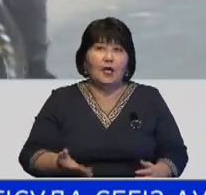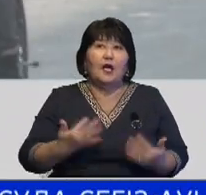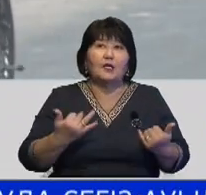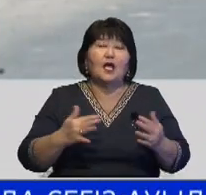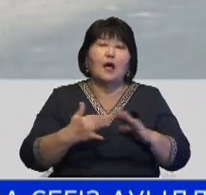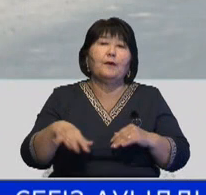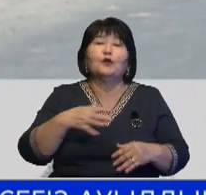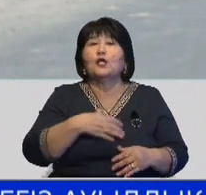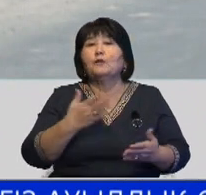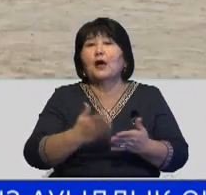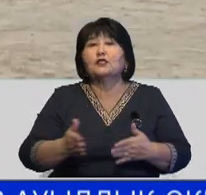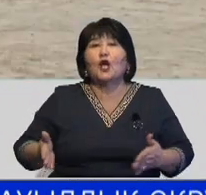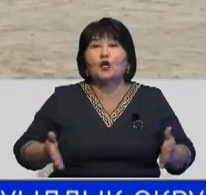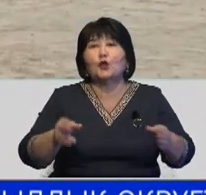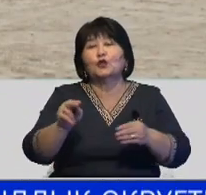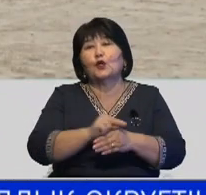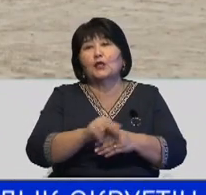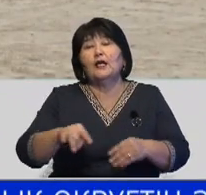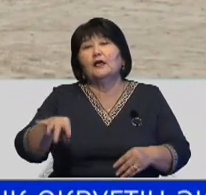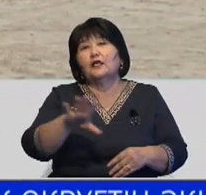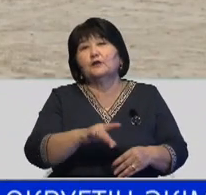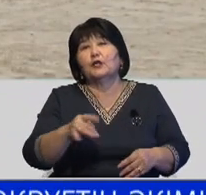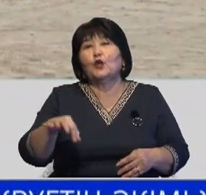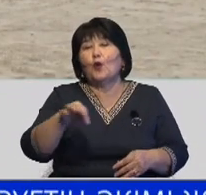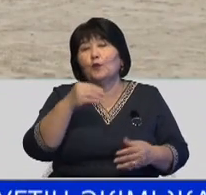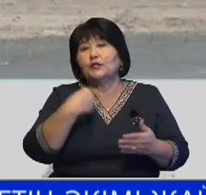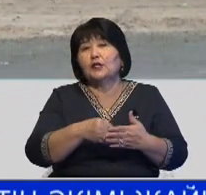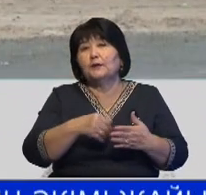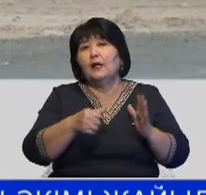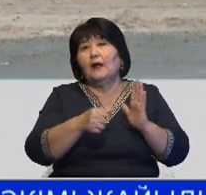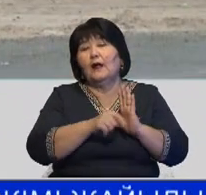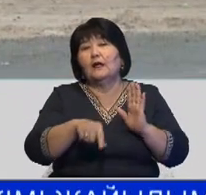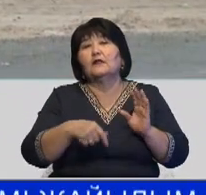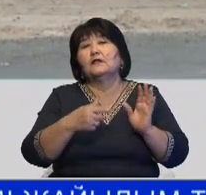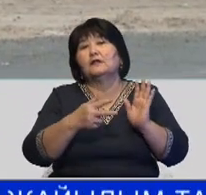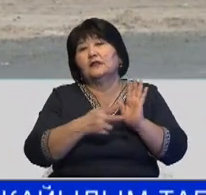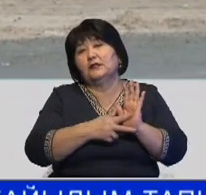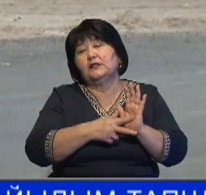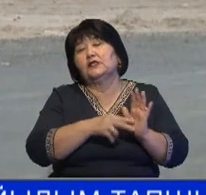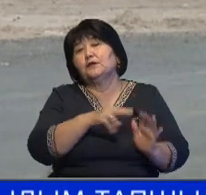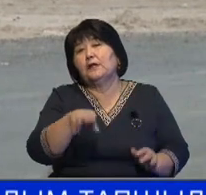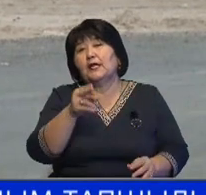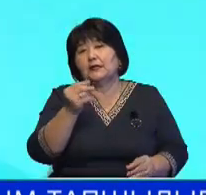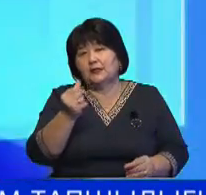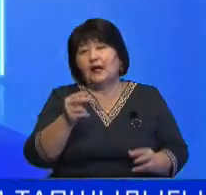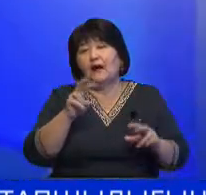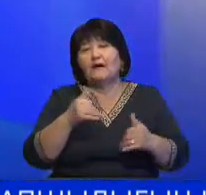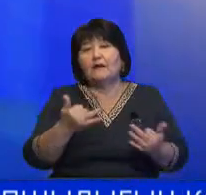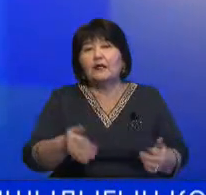биыл аудандық маңыз бар жолдарды жөндеуге республикалық және облыстық бюджеттен 6,8 миллиард теңге қаржы